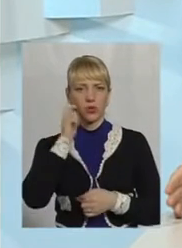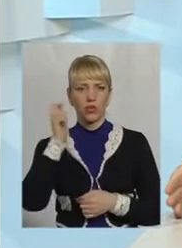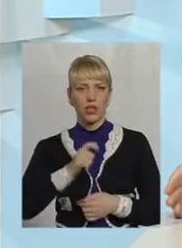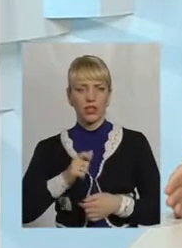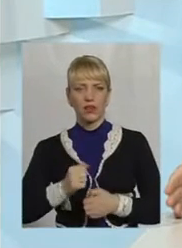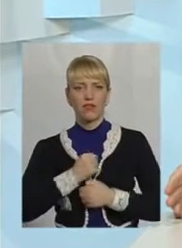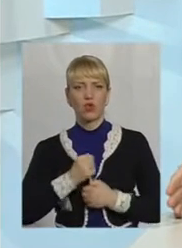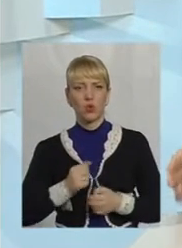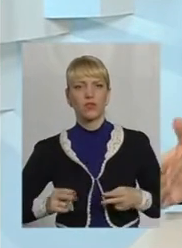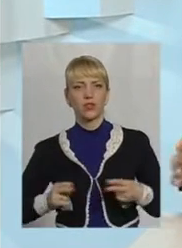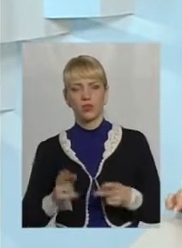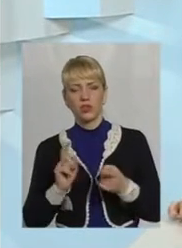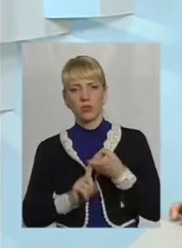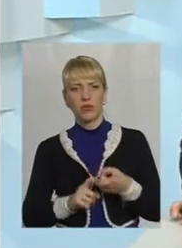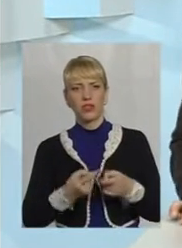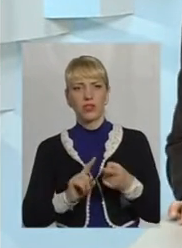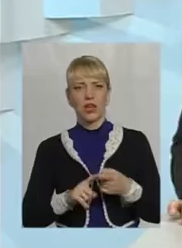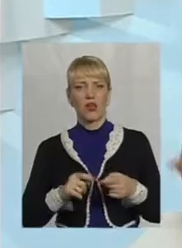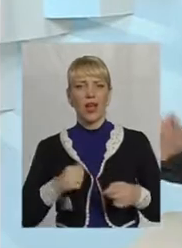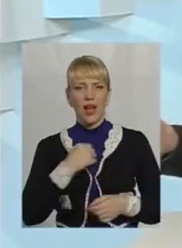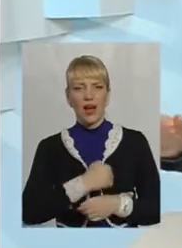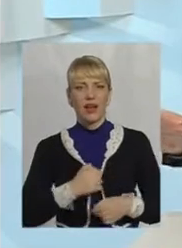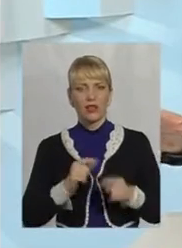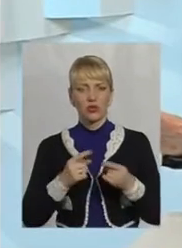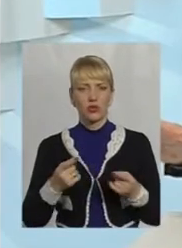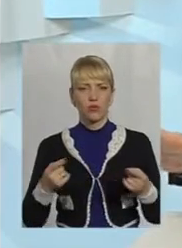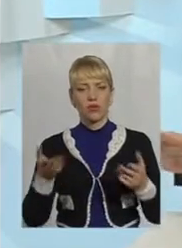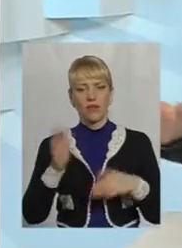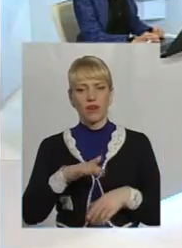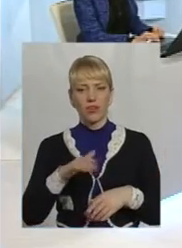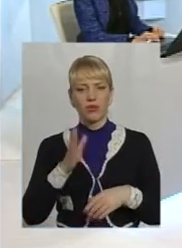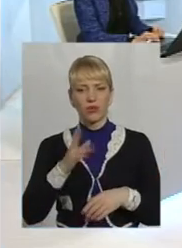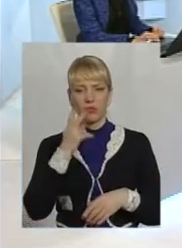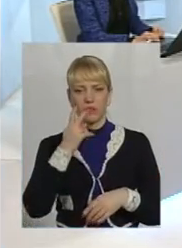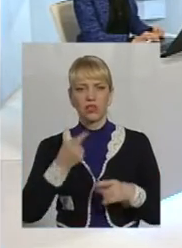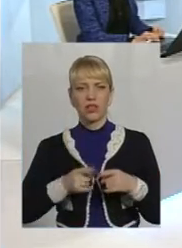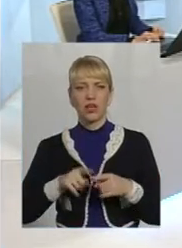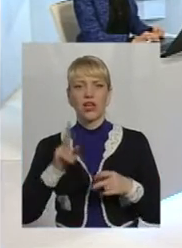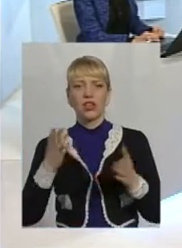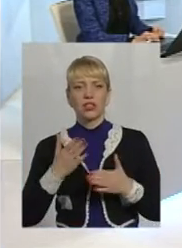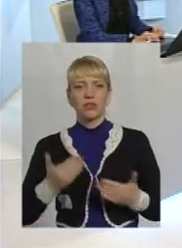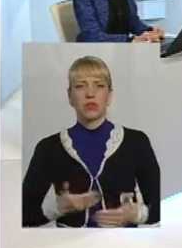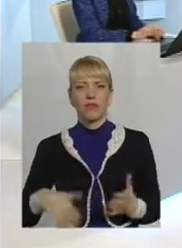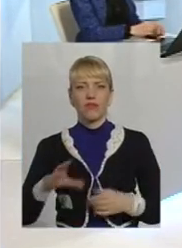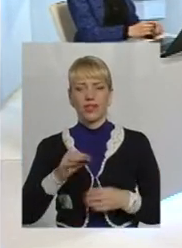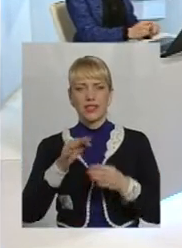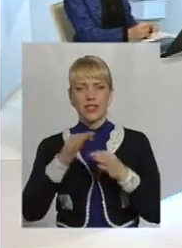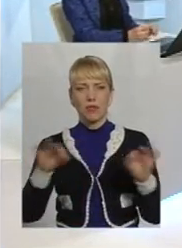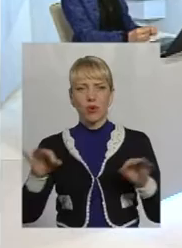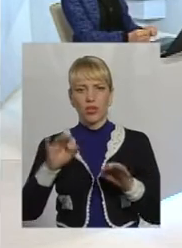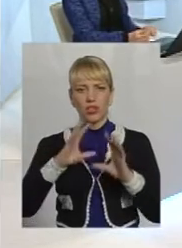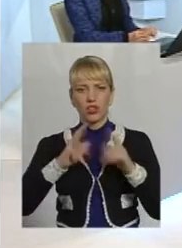і військові злочини, пов'язані з цією агресією. Тому давайте опиратися на те, чим живе весь демократичний світ, а не